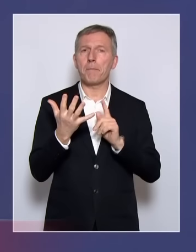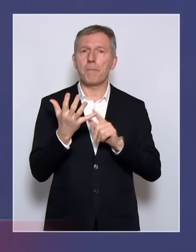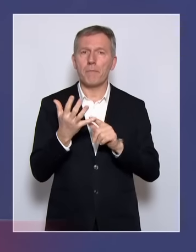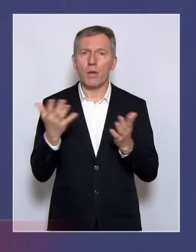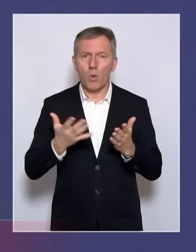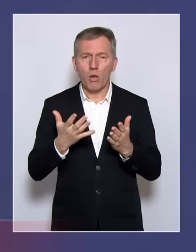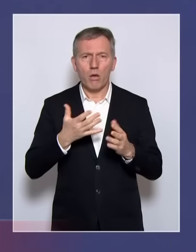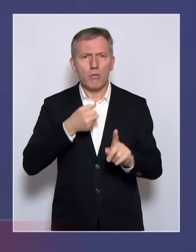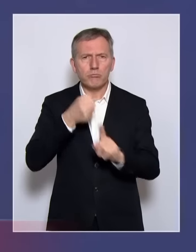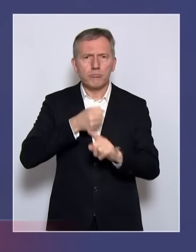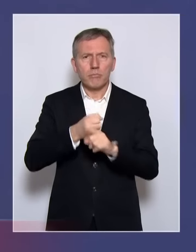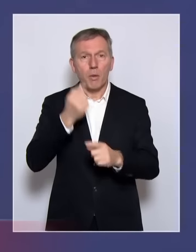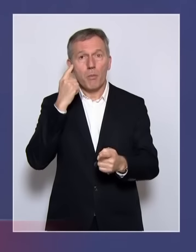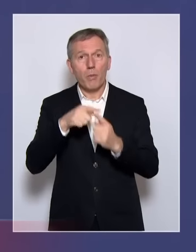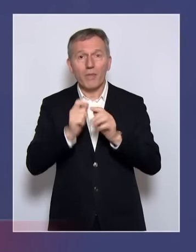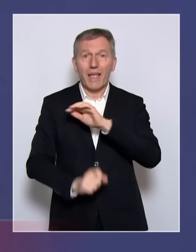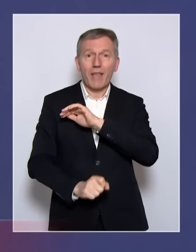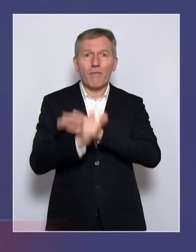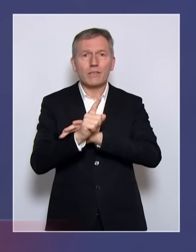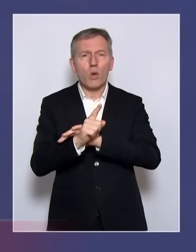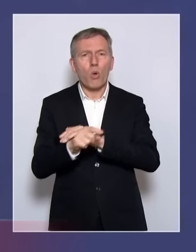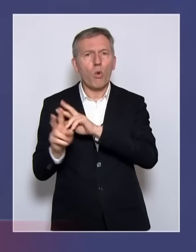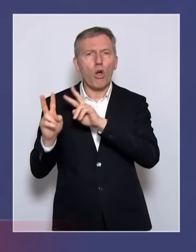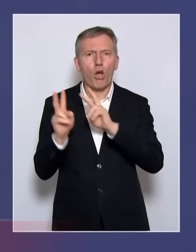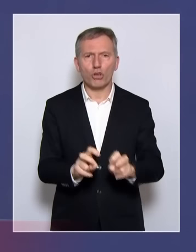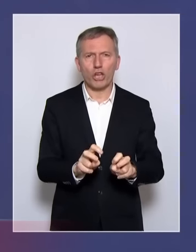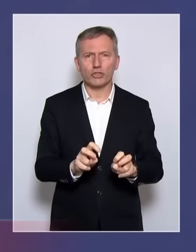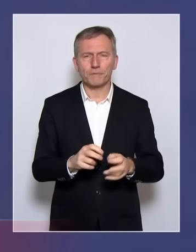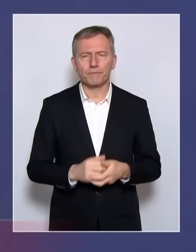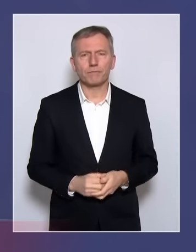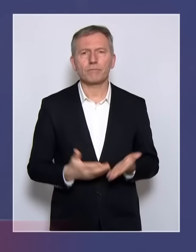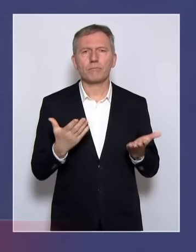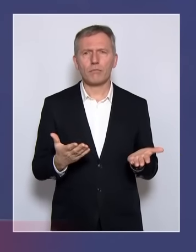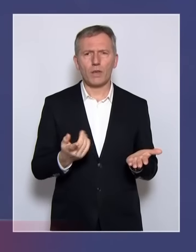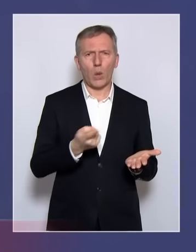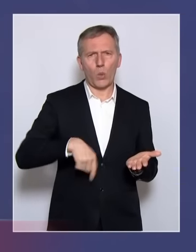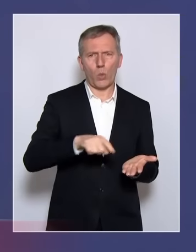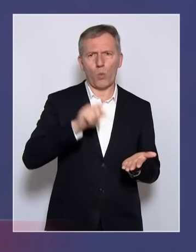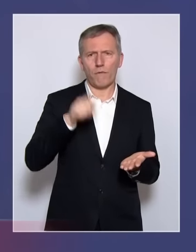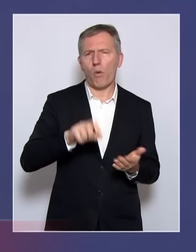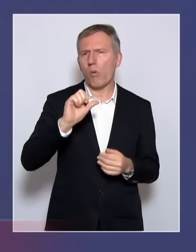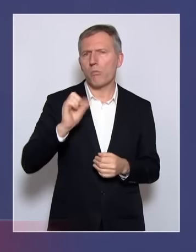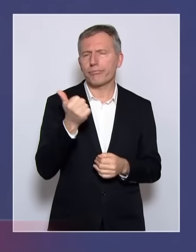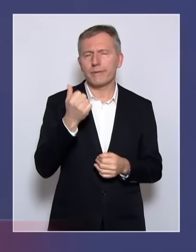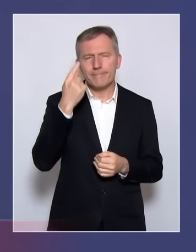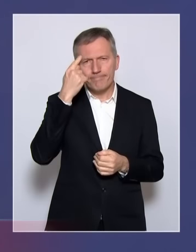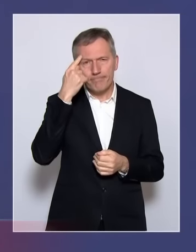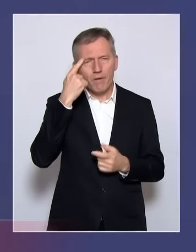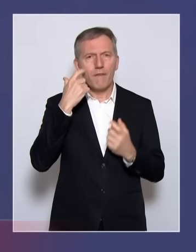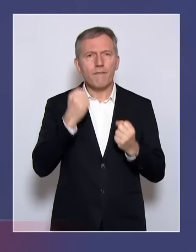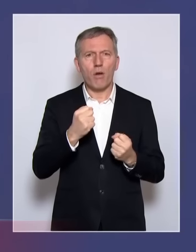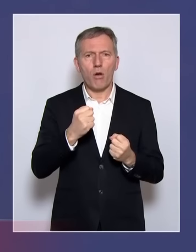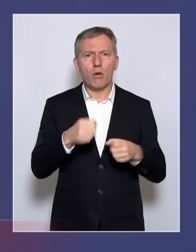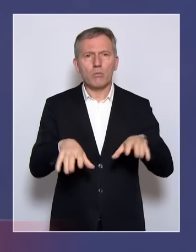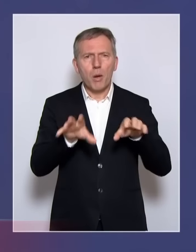c'est la bataille pour l'innovation et la recherche. En effet, on doit avant tout avoir une obsession qui est celle de